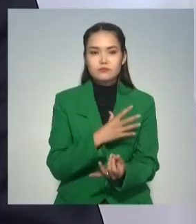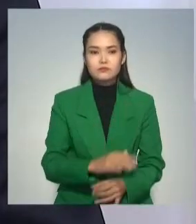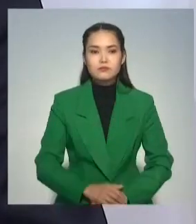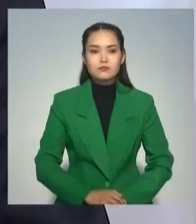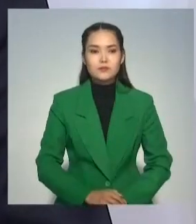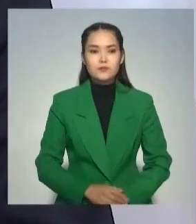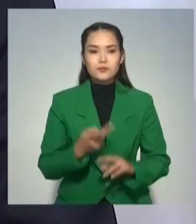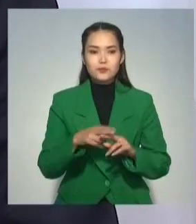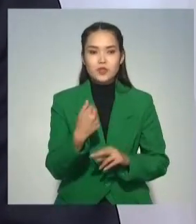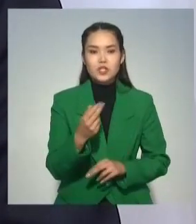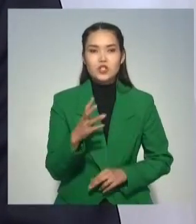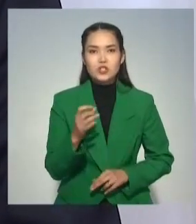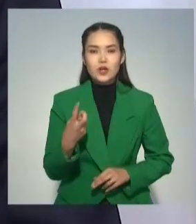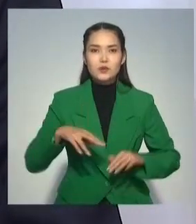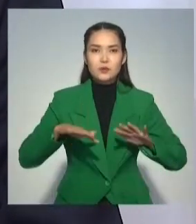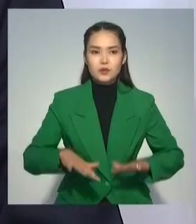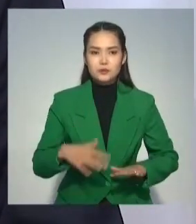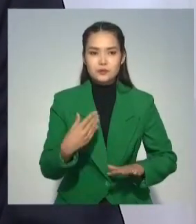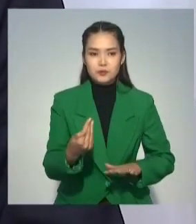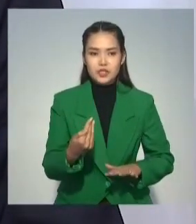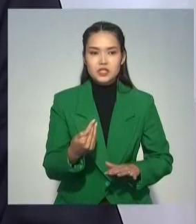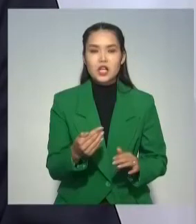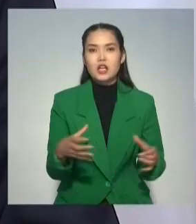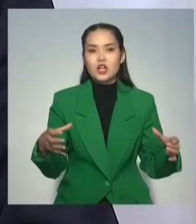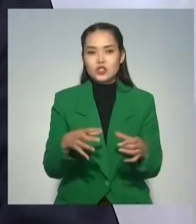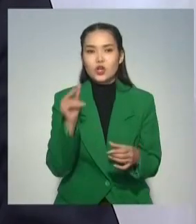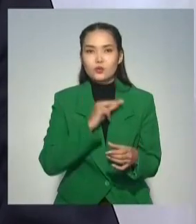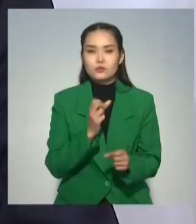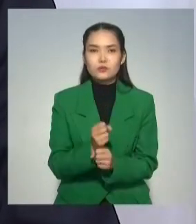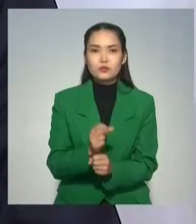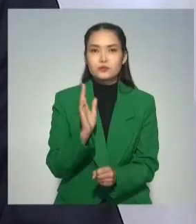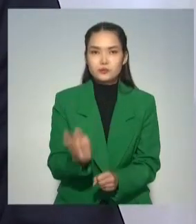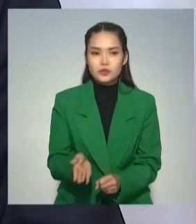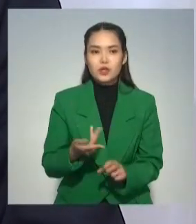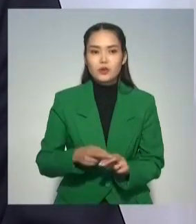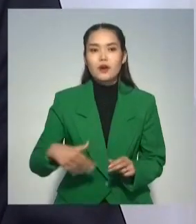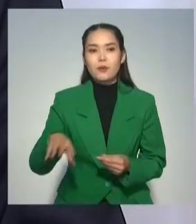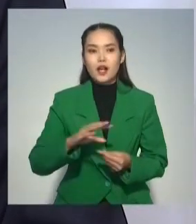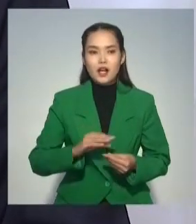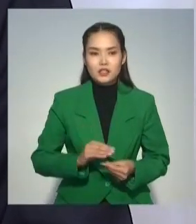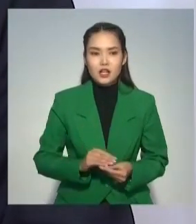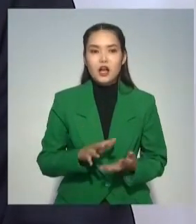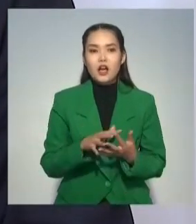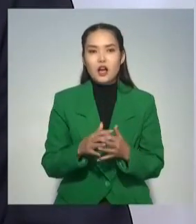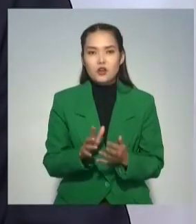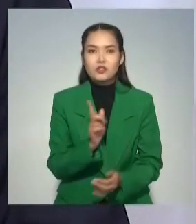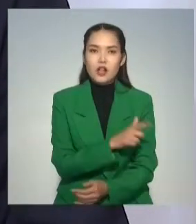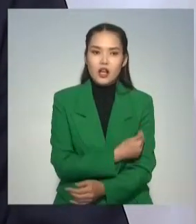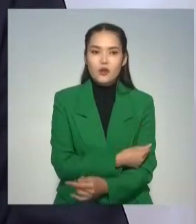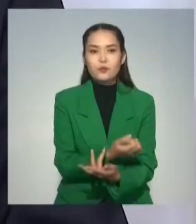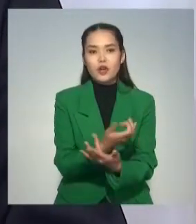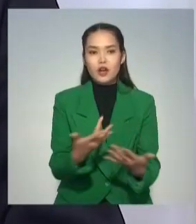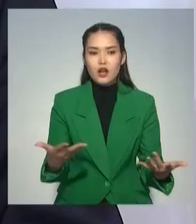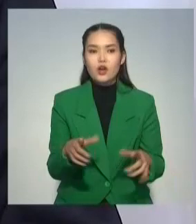штабтан бөлек 20 өңірдің барлығында облыстық штабтар жұмыс жасайтын болады. Одан бөлек барлық аудандар мен қалаларда штабтар